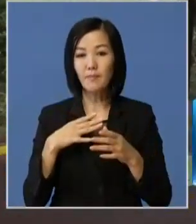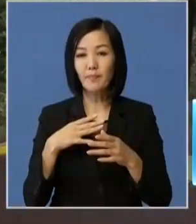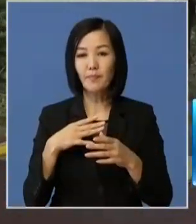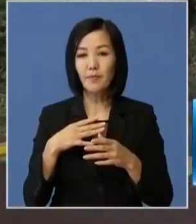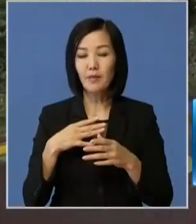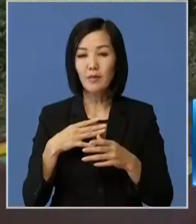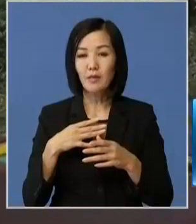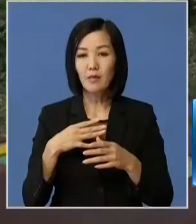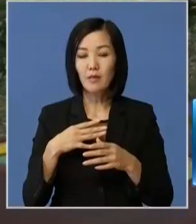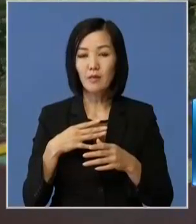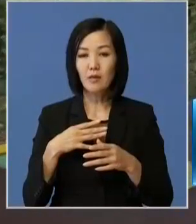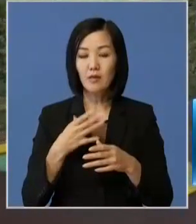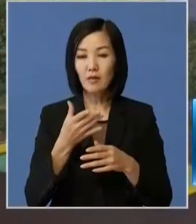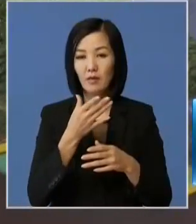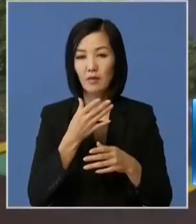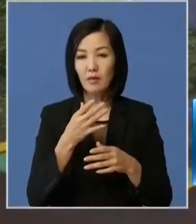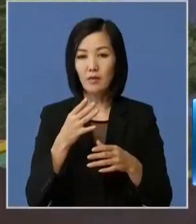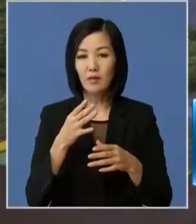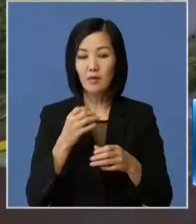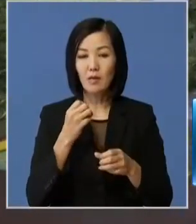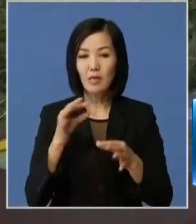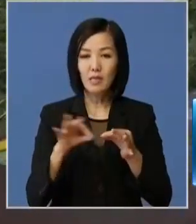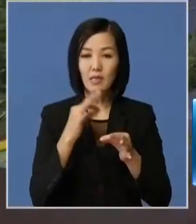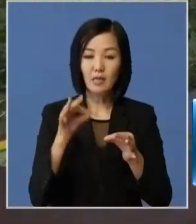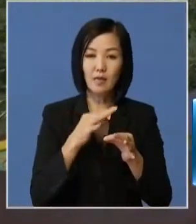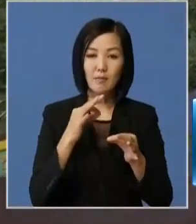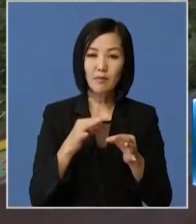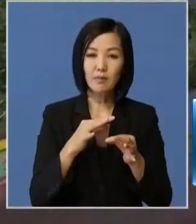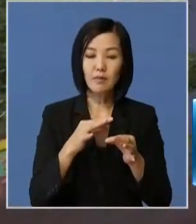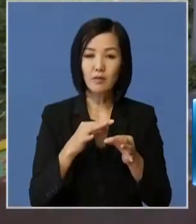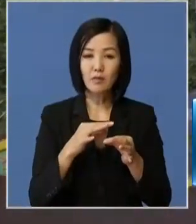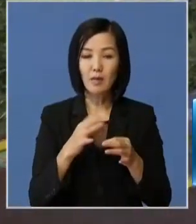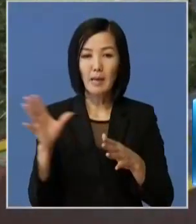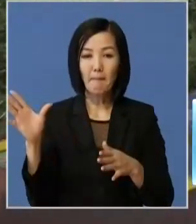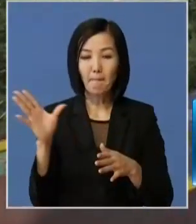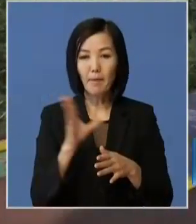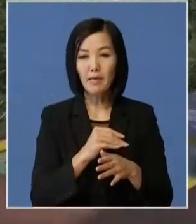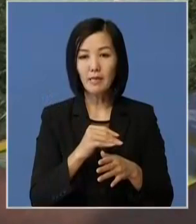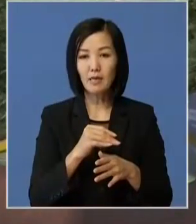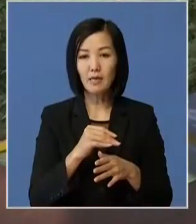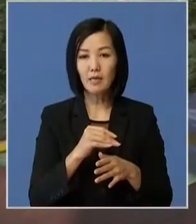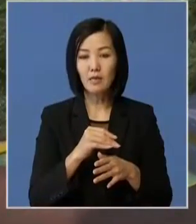барынша келдіріп, осында қалпақтарды жасаймыз. Қалпақтарымыз және бүкіл мұна